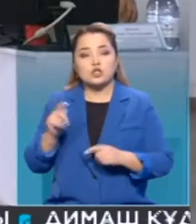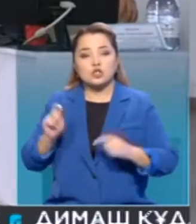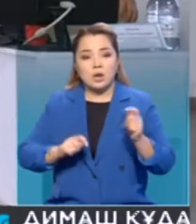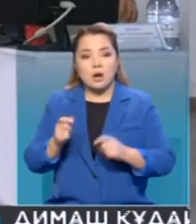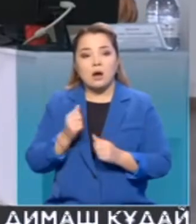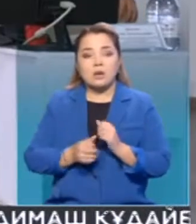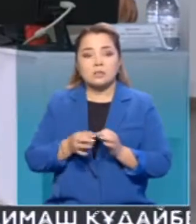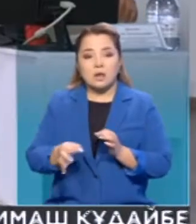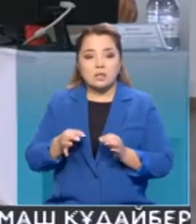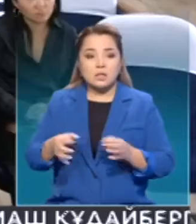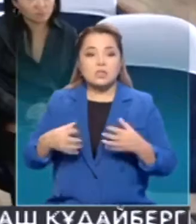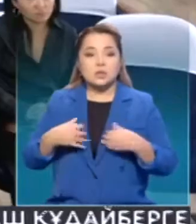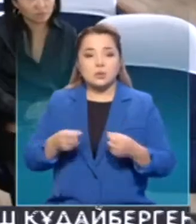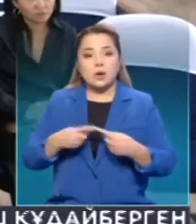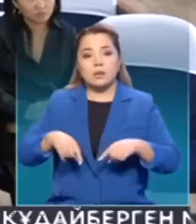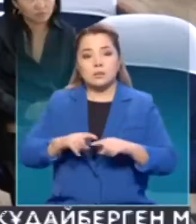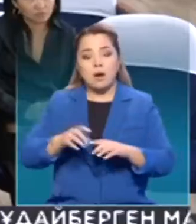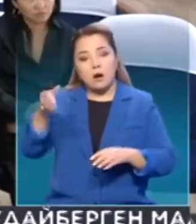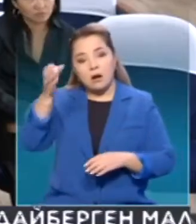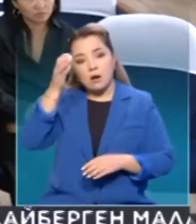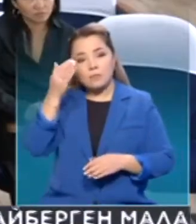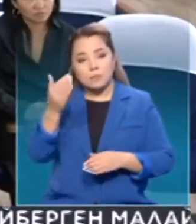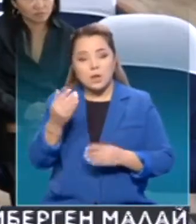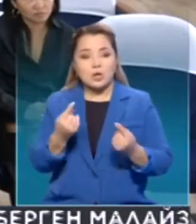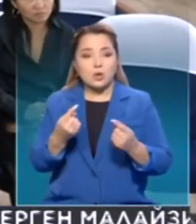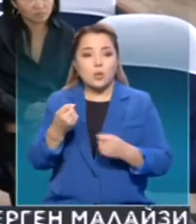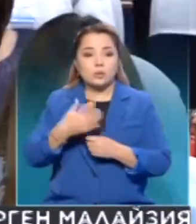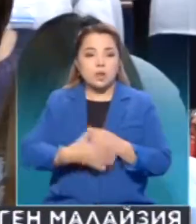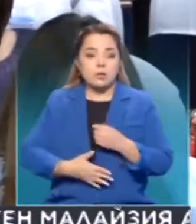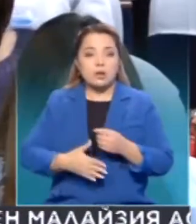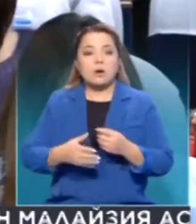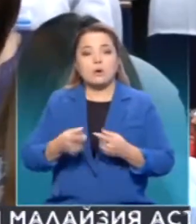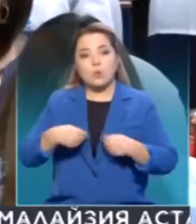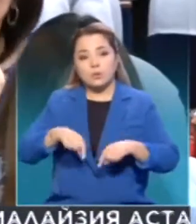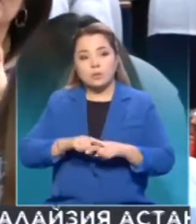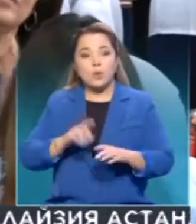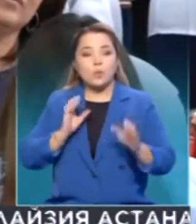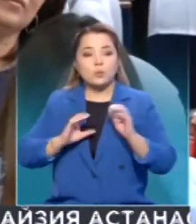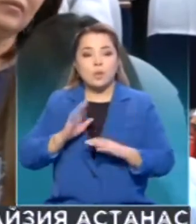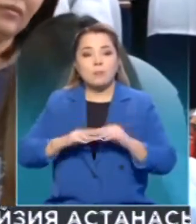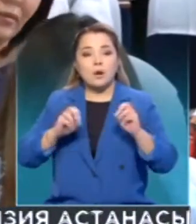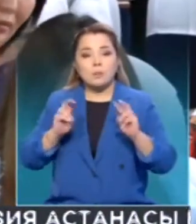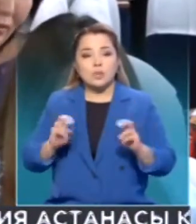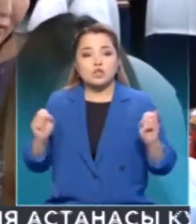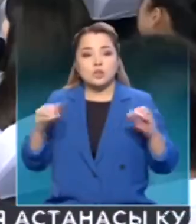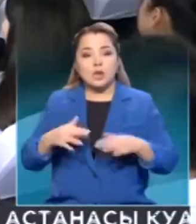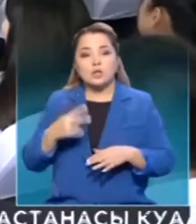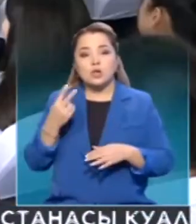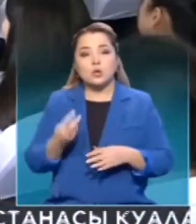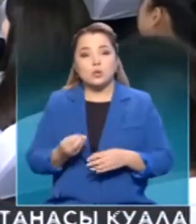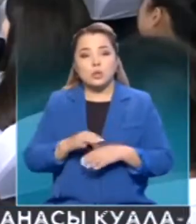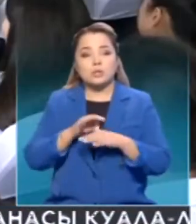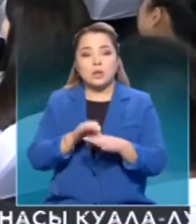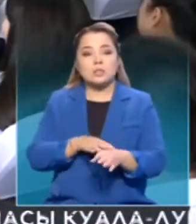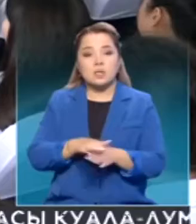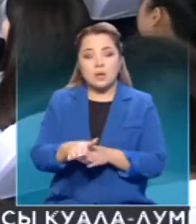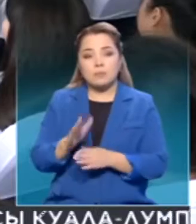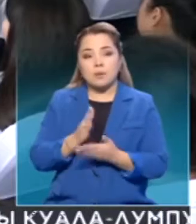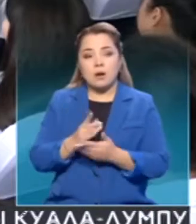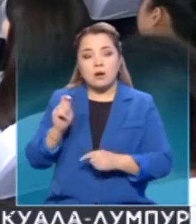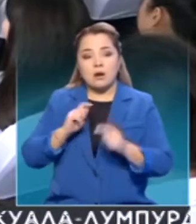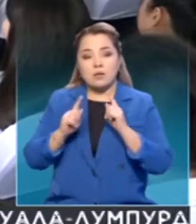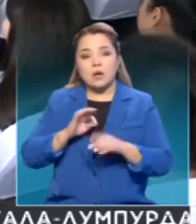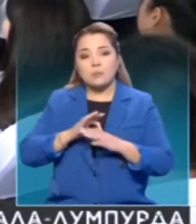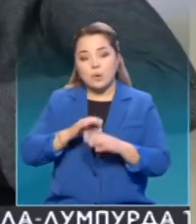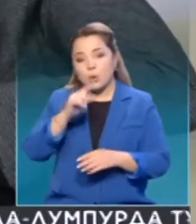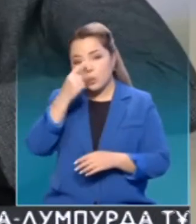әр түкпірінен денсаулық сақтау саласының ғалымдары, ірі орталық өкілдері мен университет мамандары жиналған. Екі күнге созылатын конференцияда Үндістан,